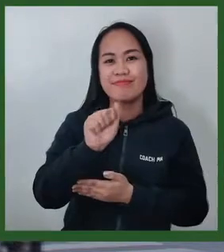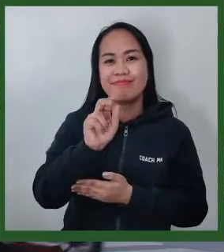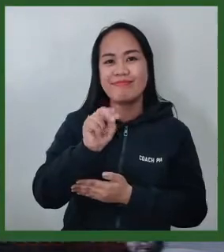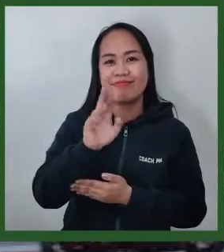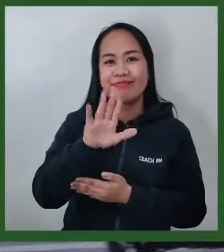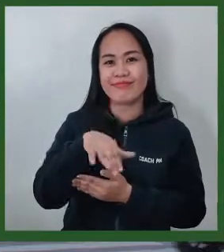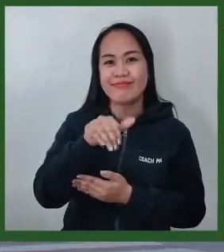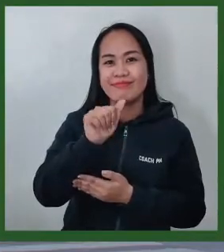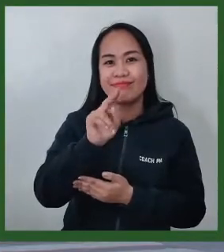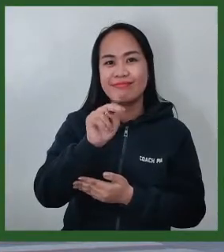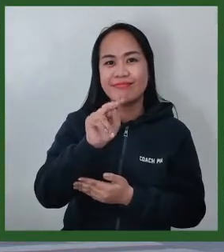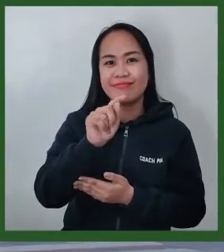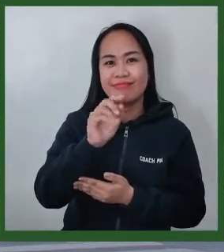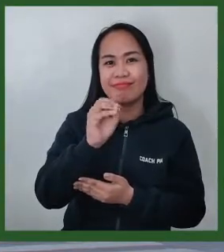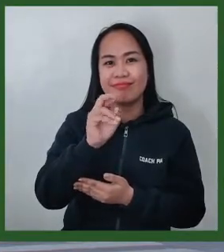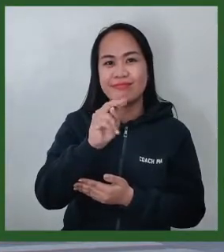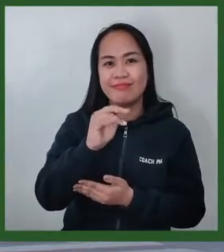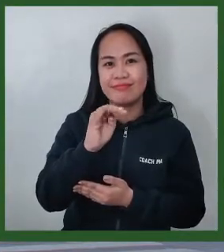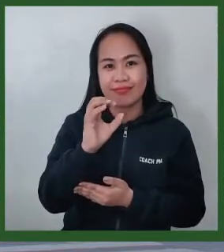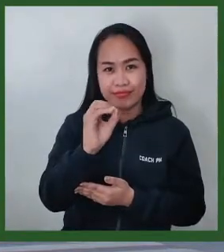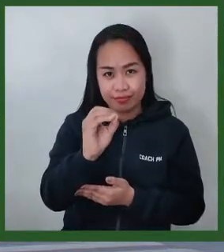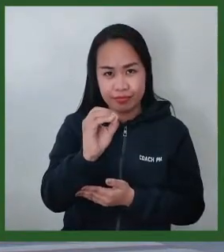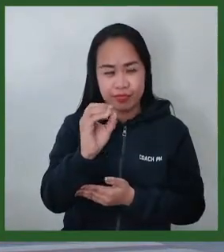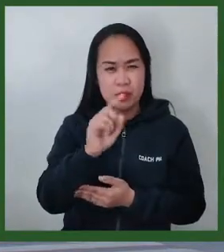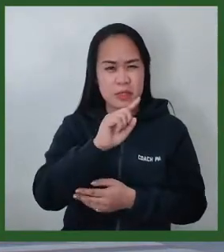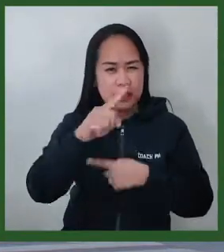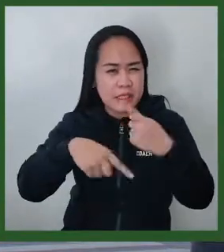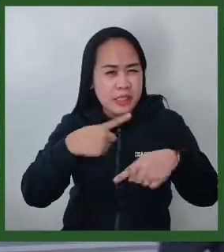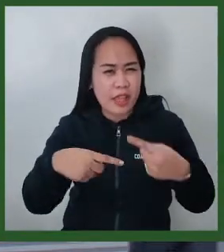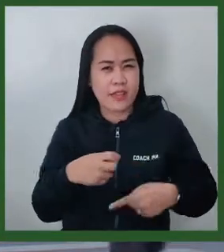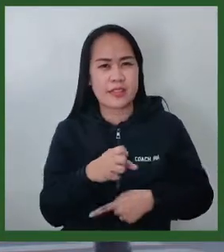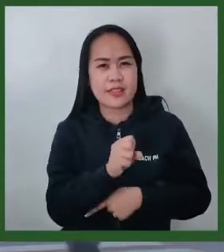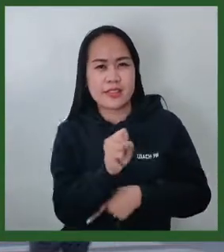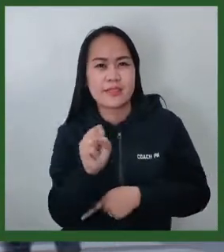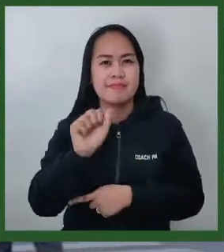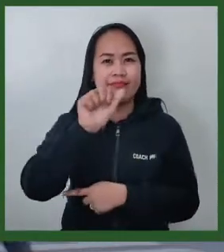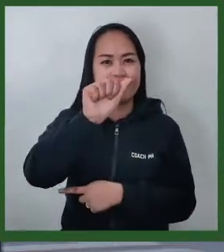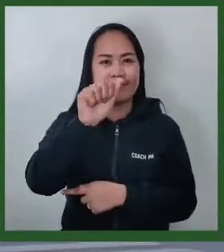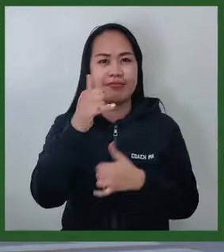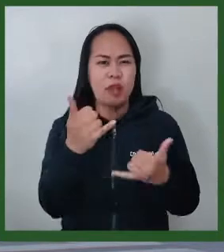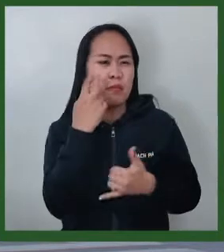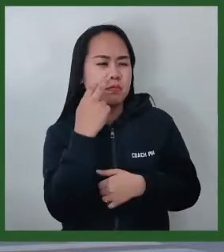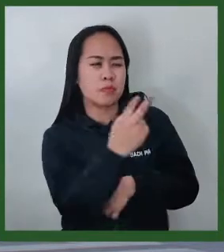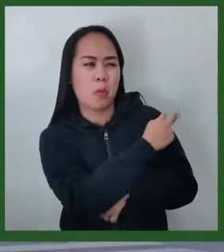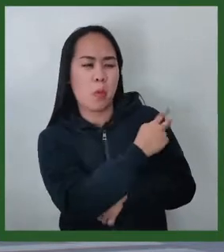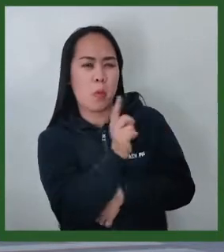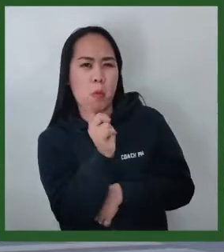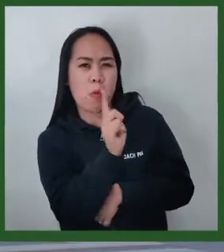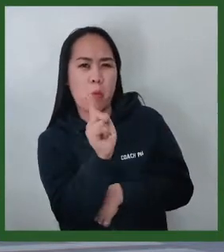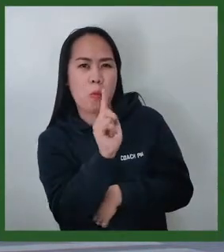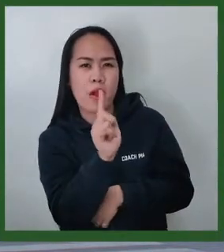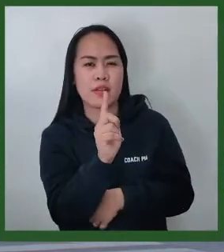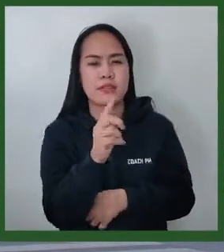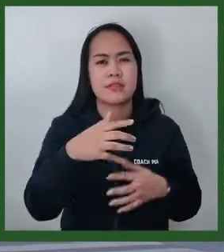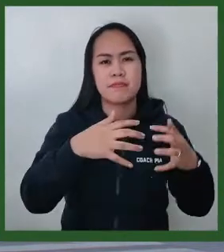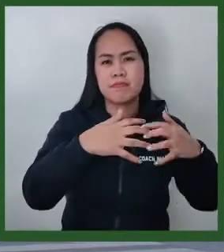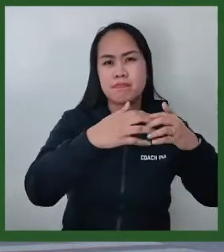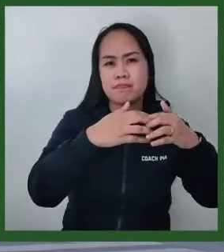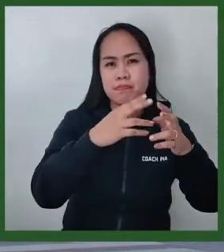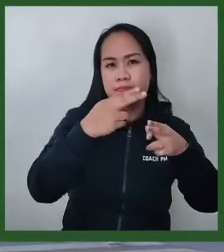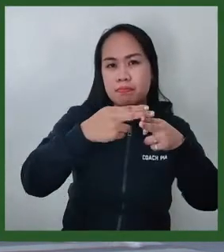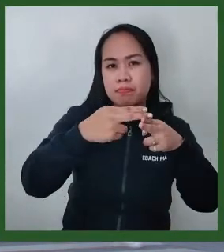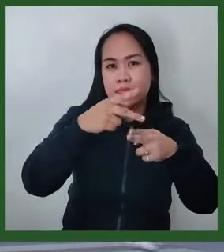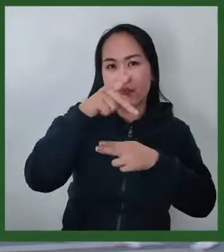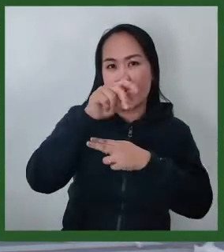aking likod ang Padilla Building. No? Ito po may antenna, isa po yan sa mga pinakaunang gusali dito